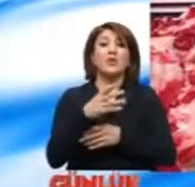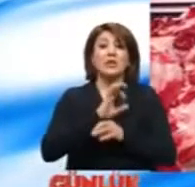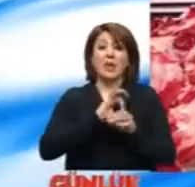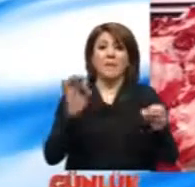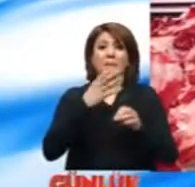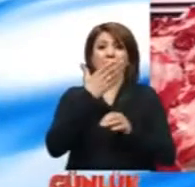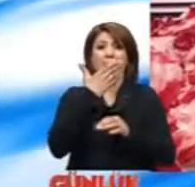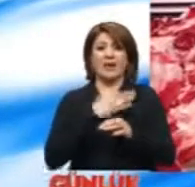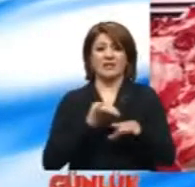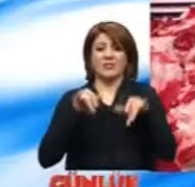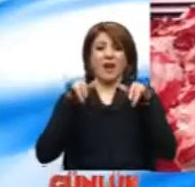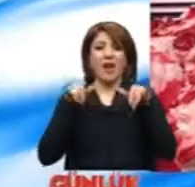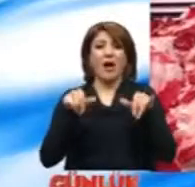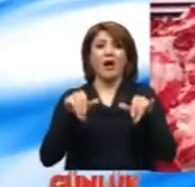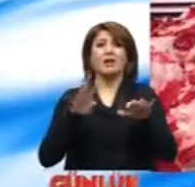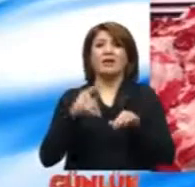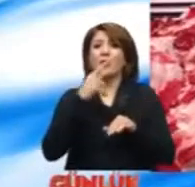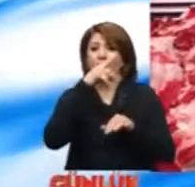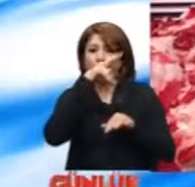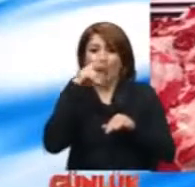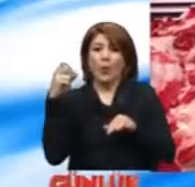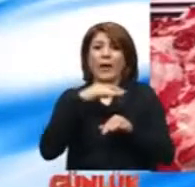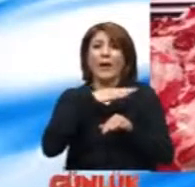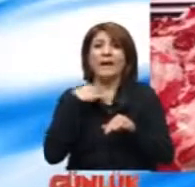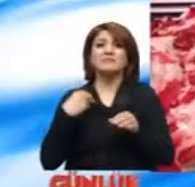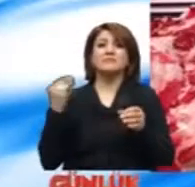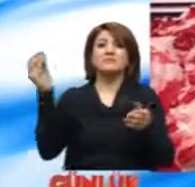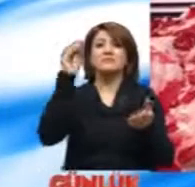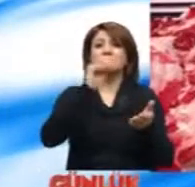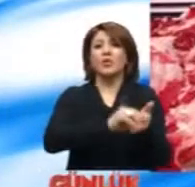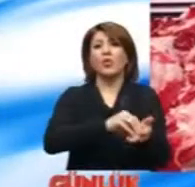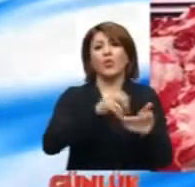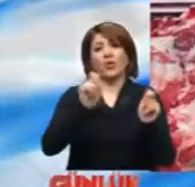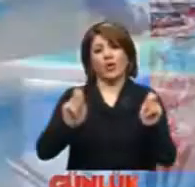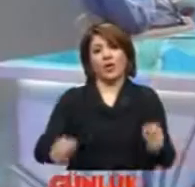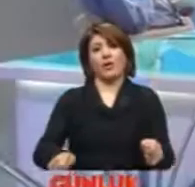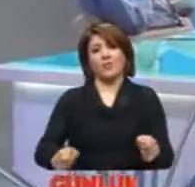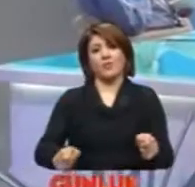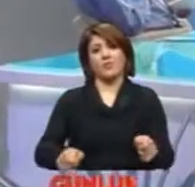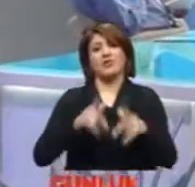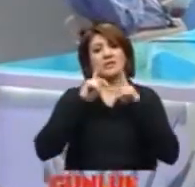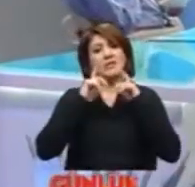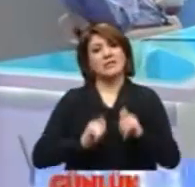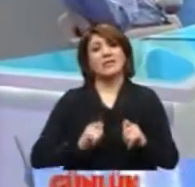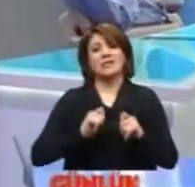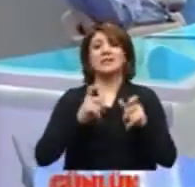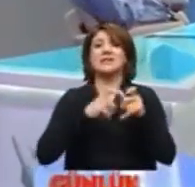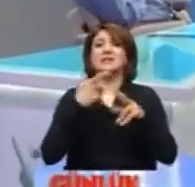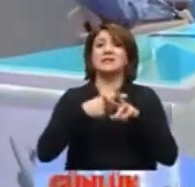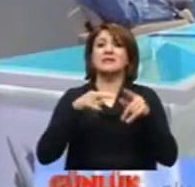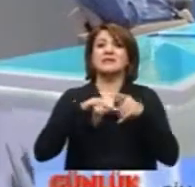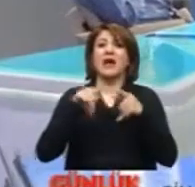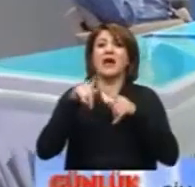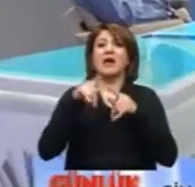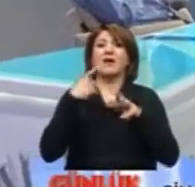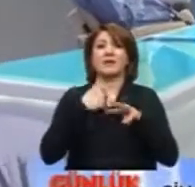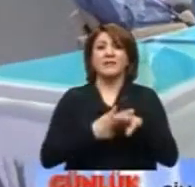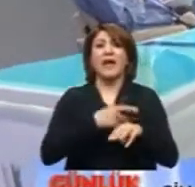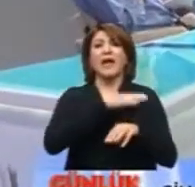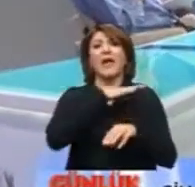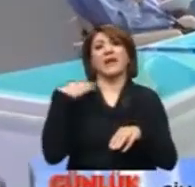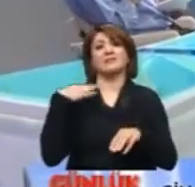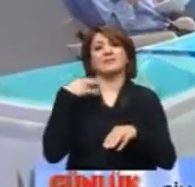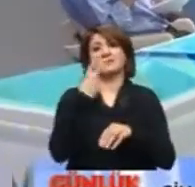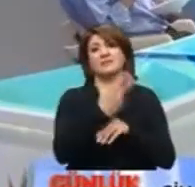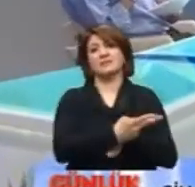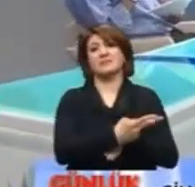için karışımın içerisine biftek kokusu veren özel maddelerde ek yapılıyor. İnanılır gibi değil. O görüntüler o etlere mi ait